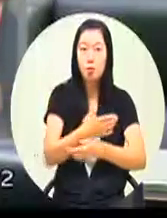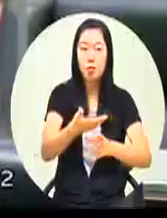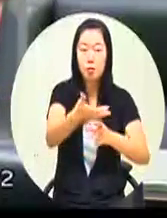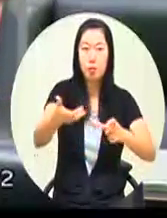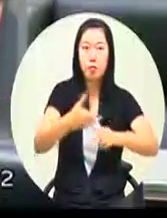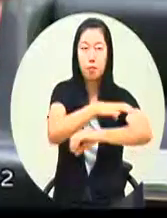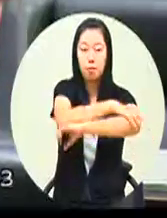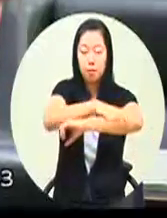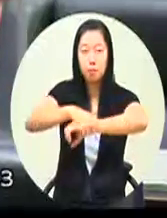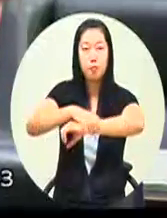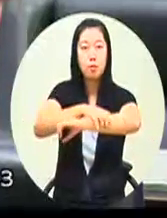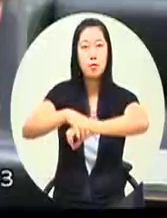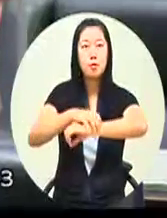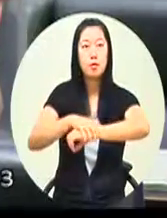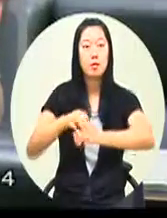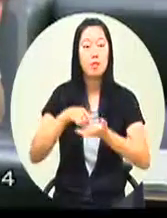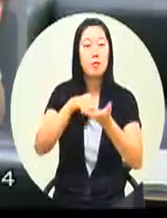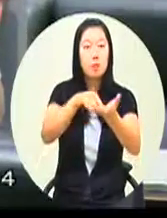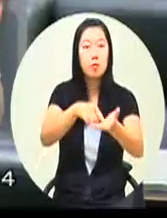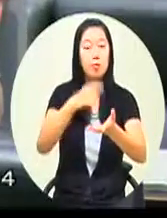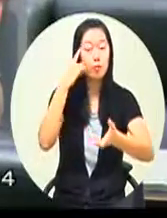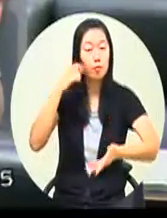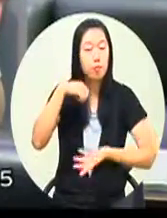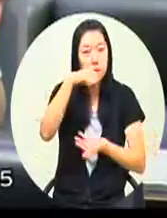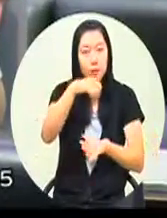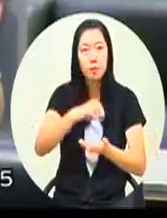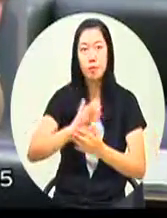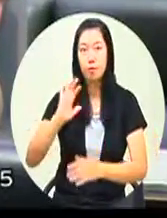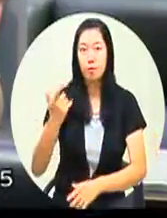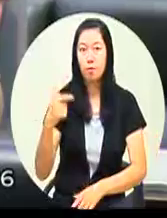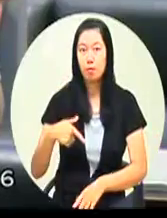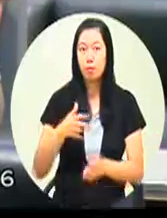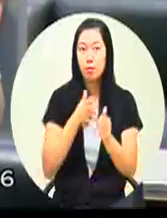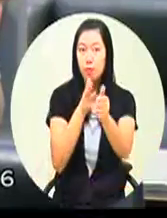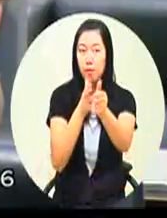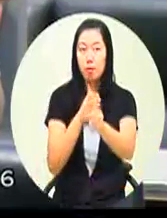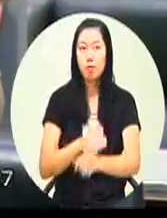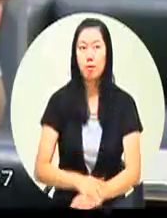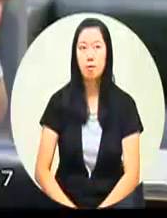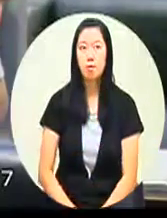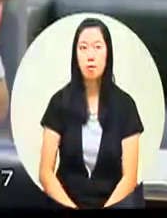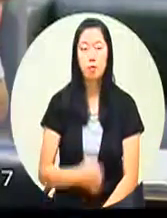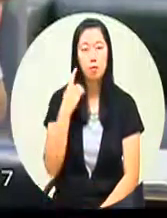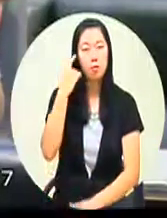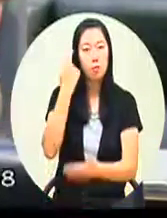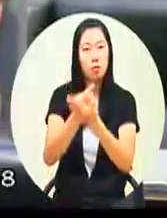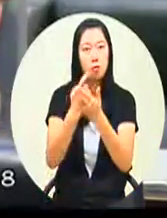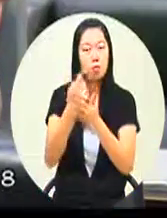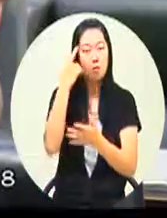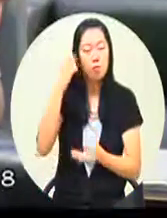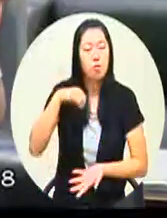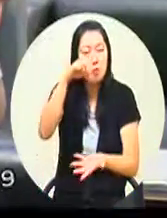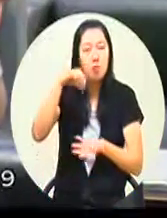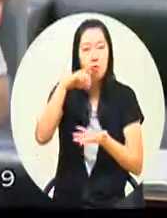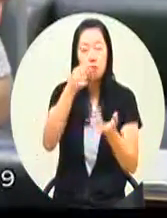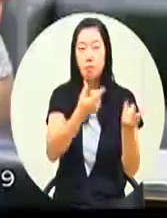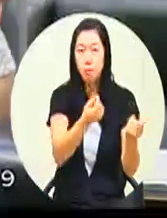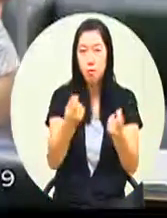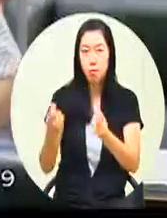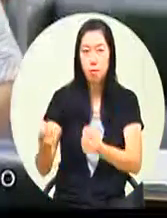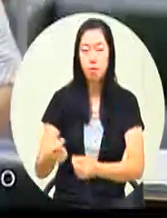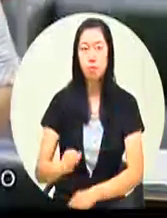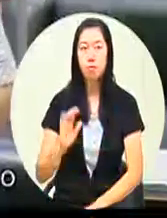伸案哈，但是针对这个质询哈。几乎每一次质询都有提出来，但是